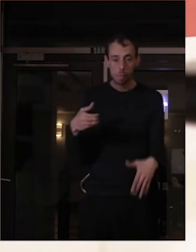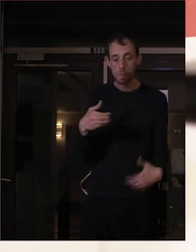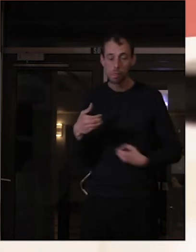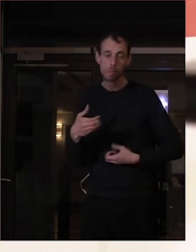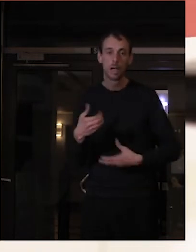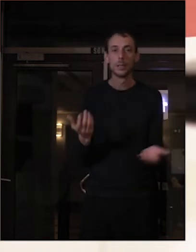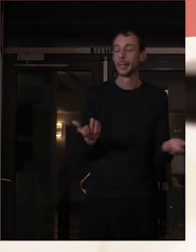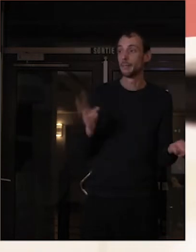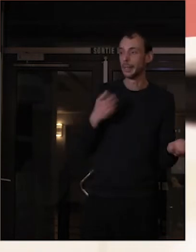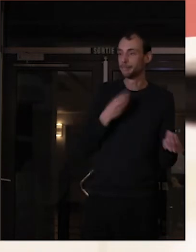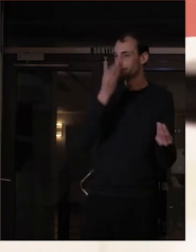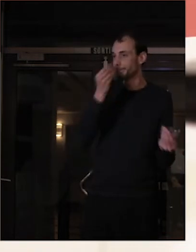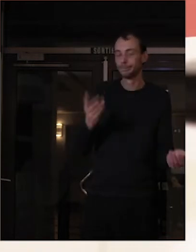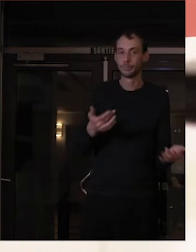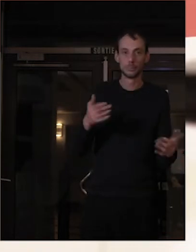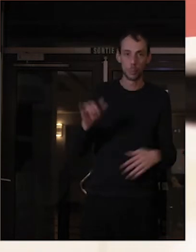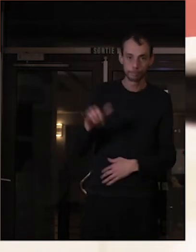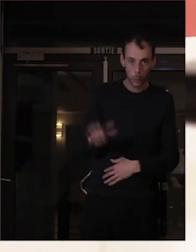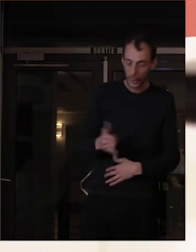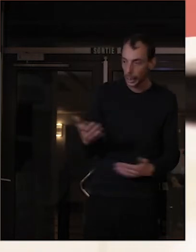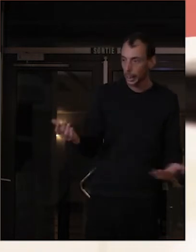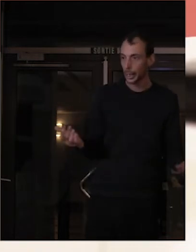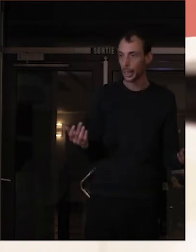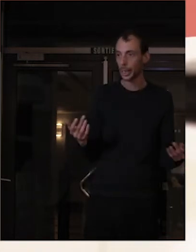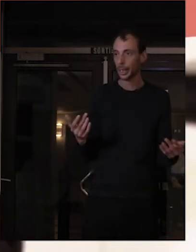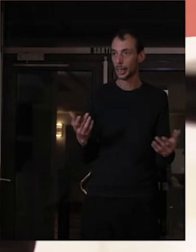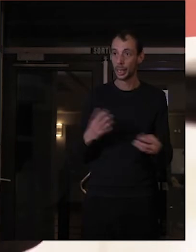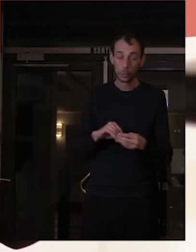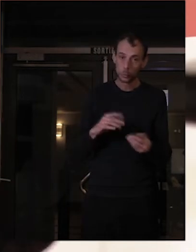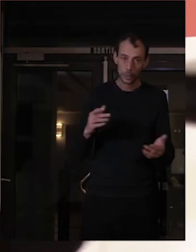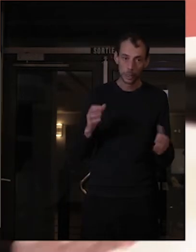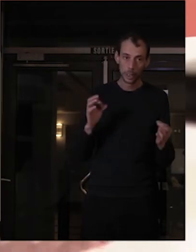c'est vraiment pas élégant, c'est extrêmement rustre, mais pour autant